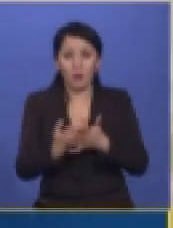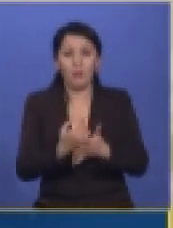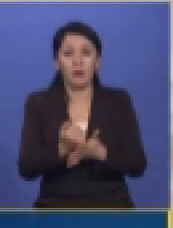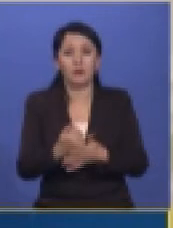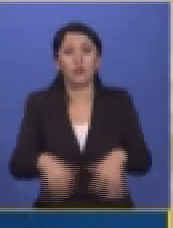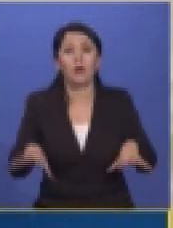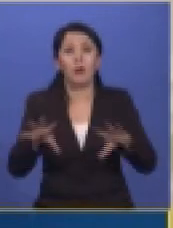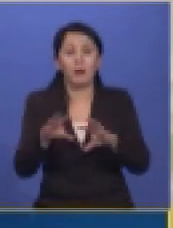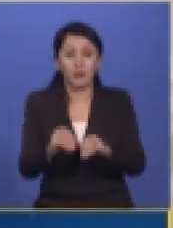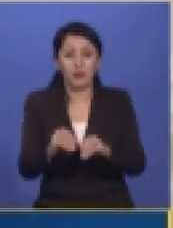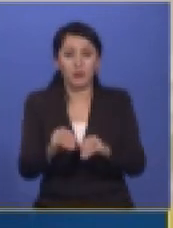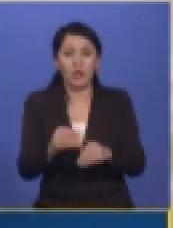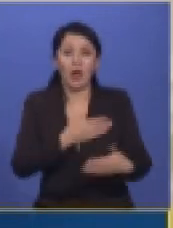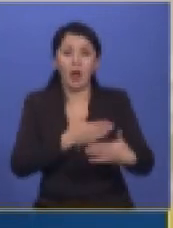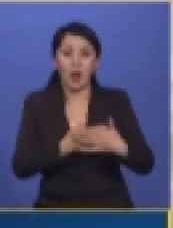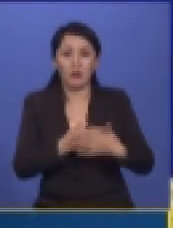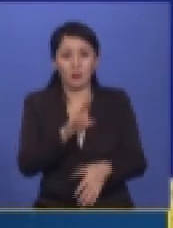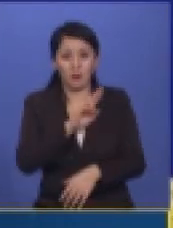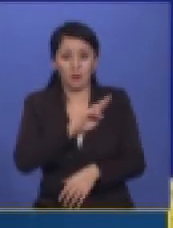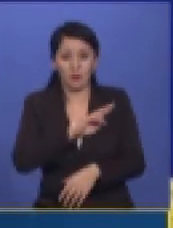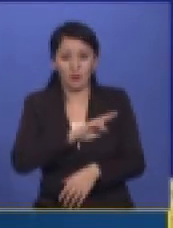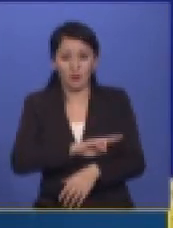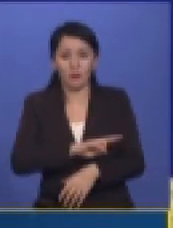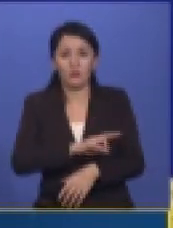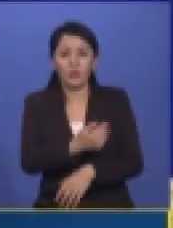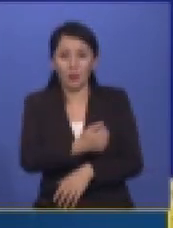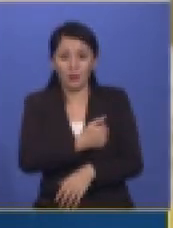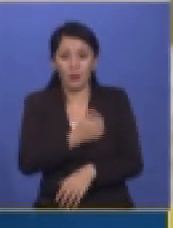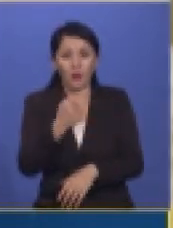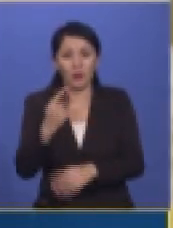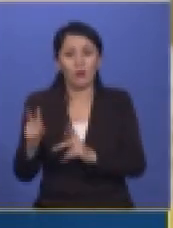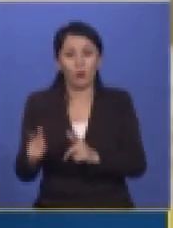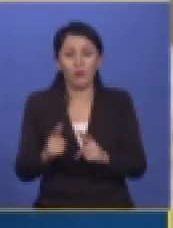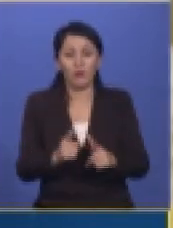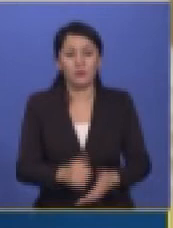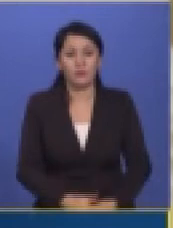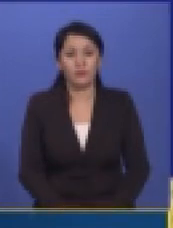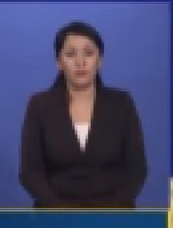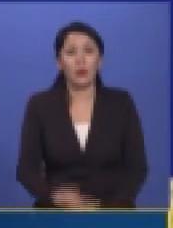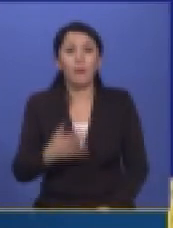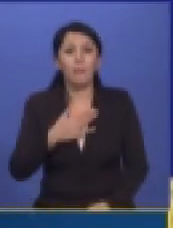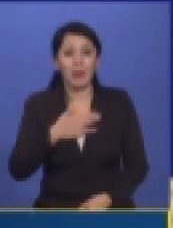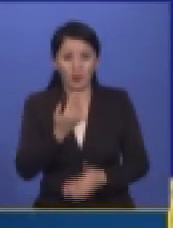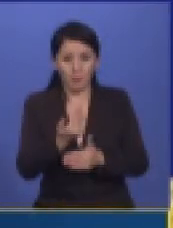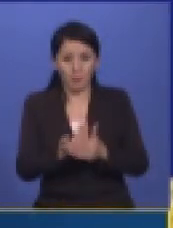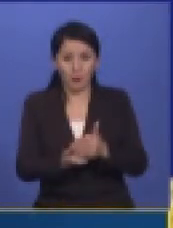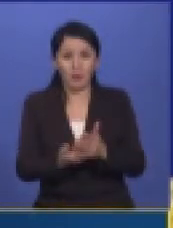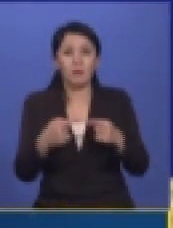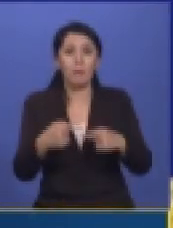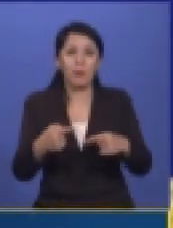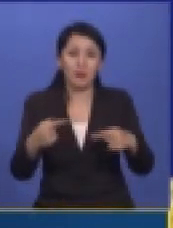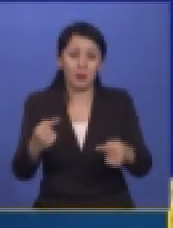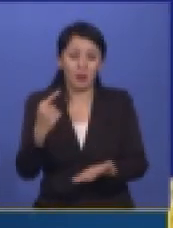үшін бірлесе әрі белсенді жұмыс істеуге бейілді екенін жеткізді. Хочу подчеркнуть. Менің ұсыныстарым мен басқа да